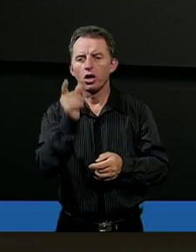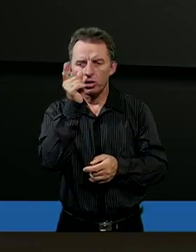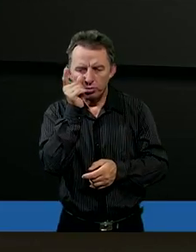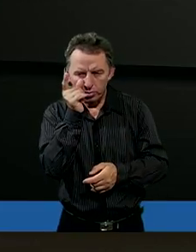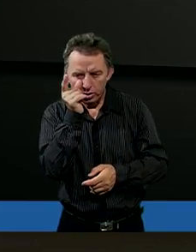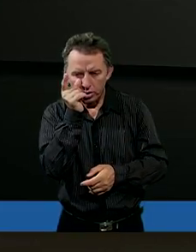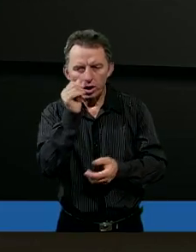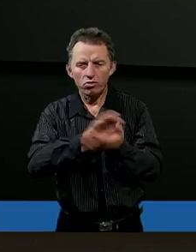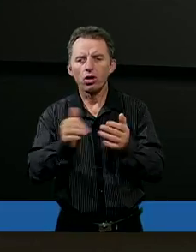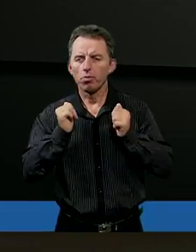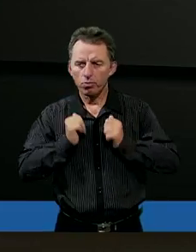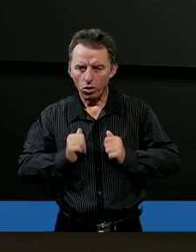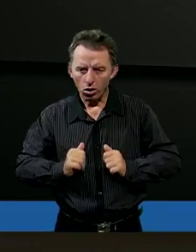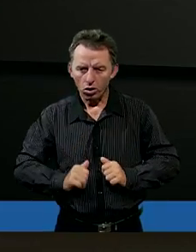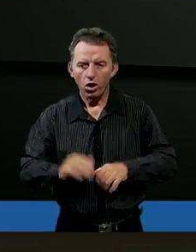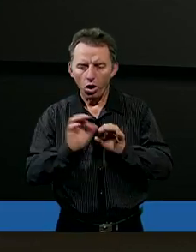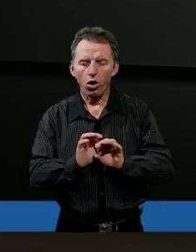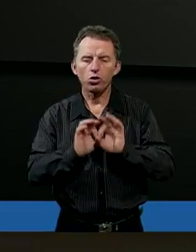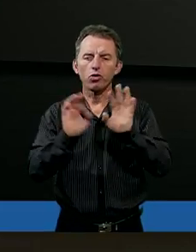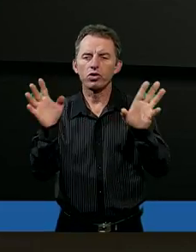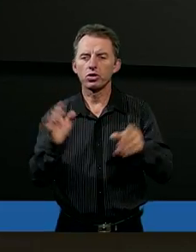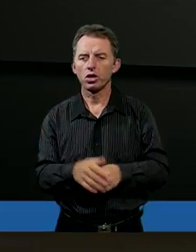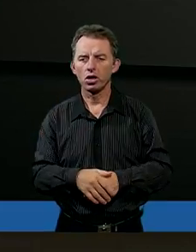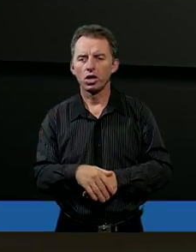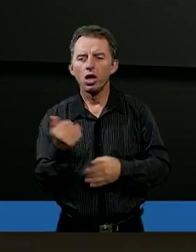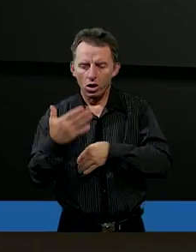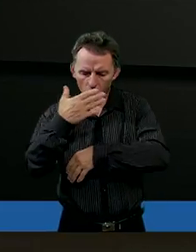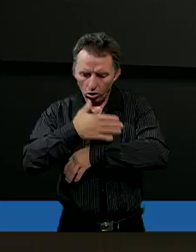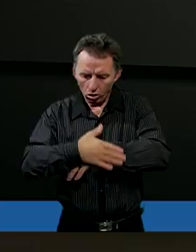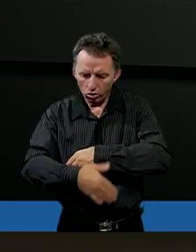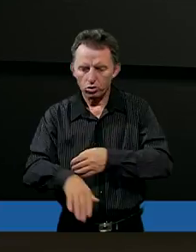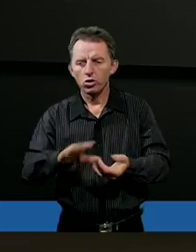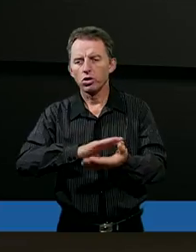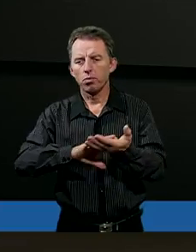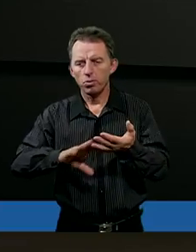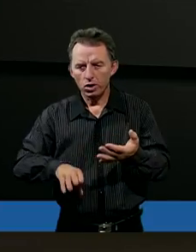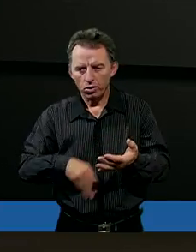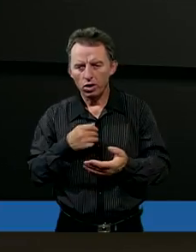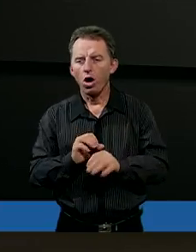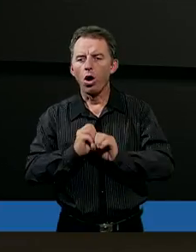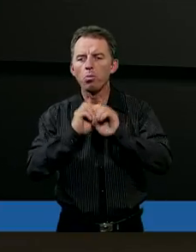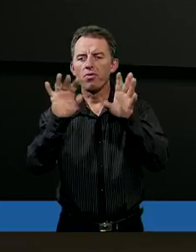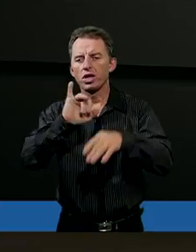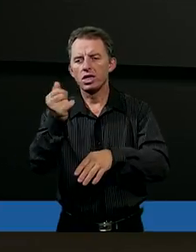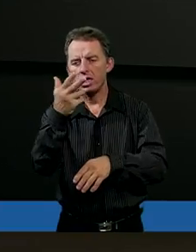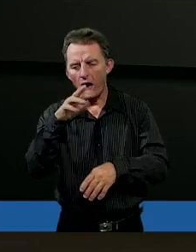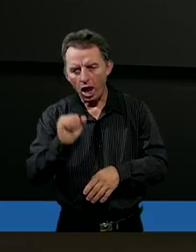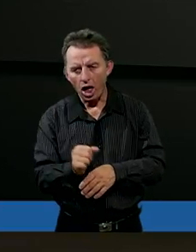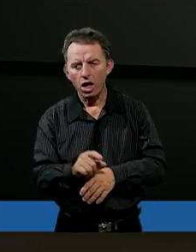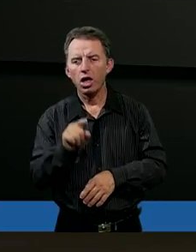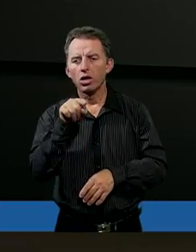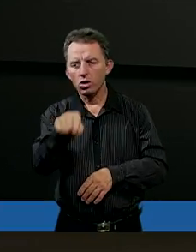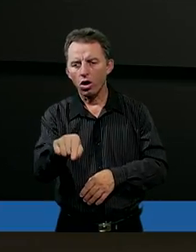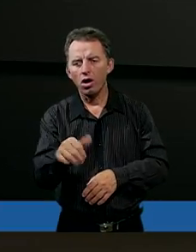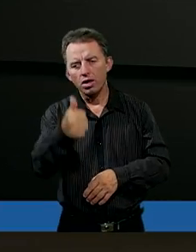ucisk będziecie mieli, jakby o czymś oczywistym. Kiedy kończy się Pismo Święte księgą Apokalipsy, to